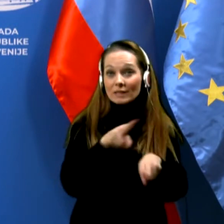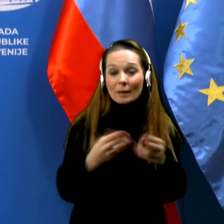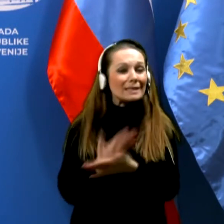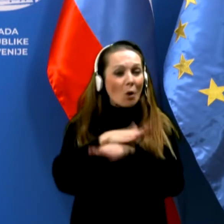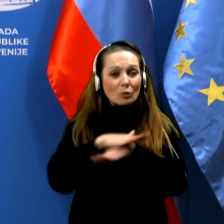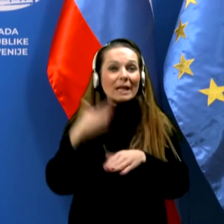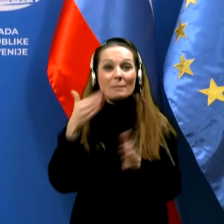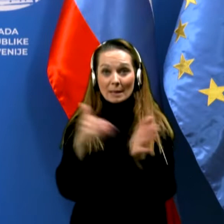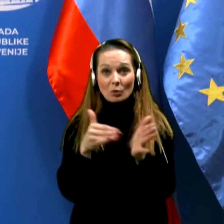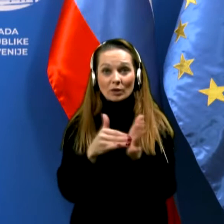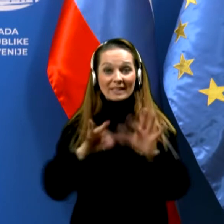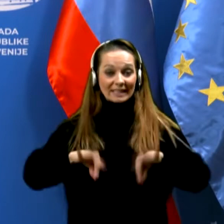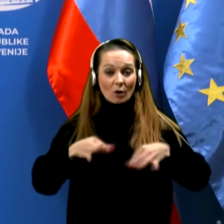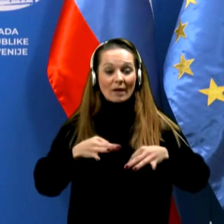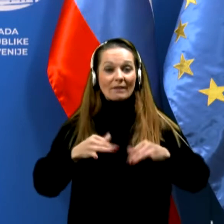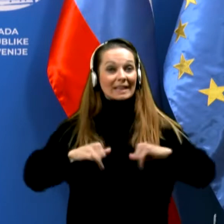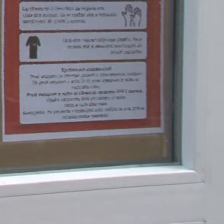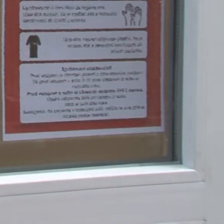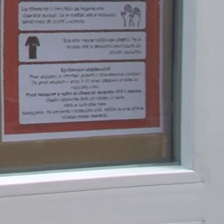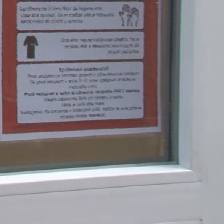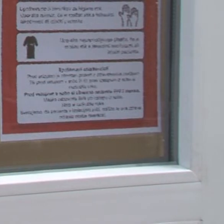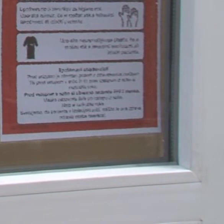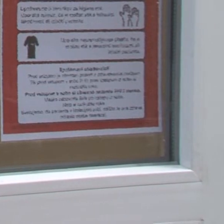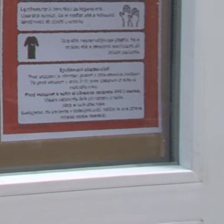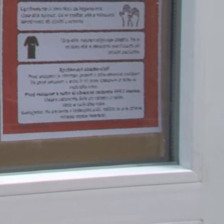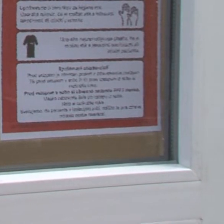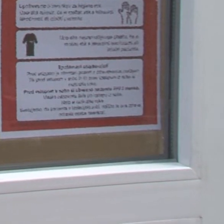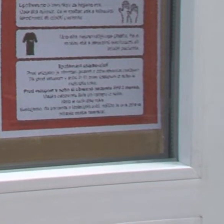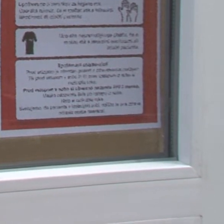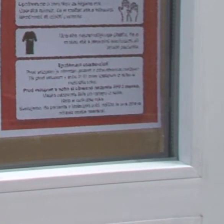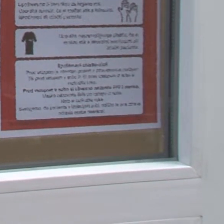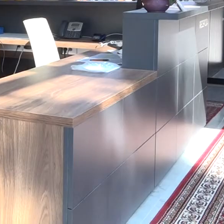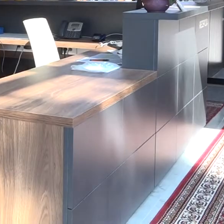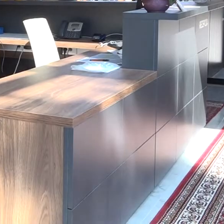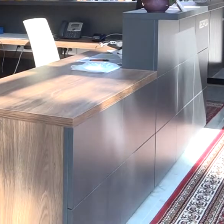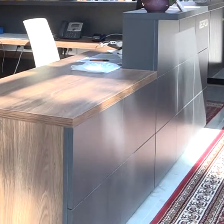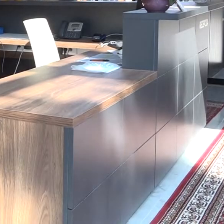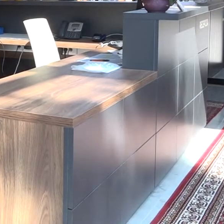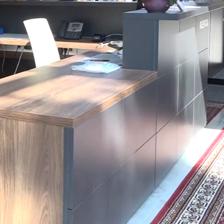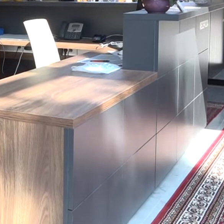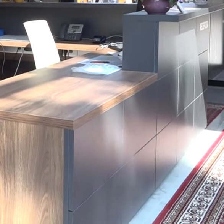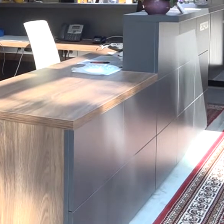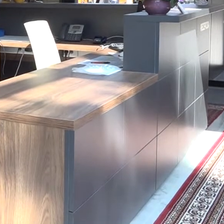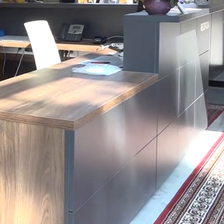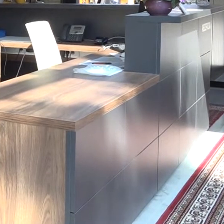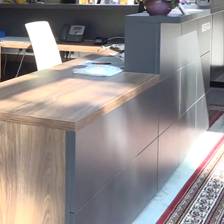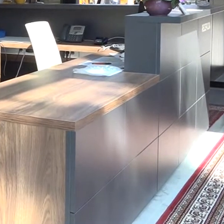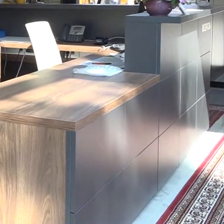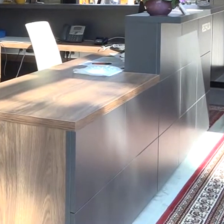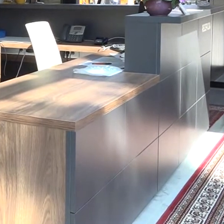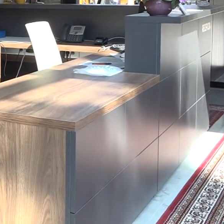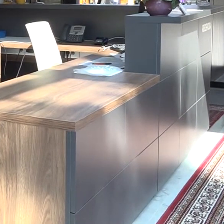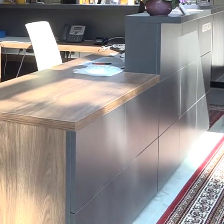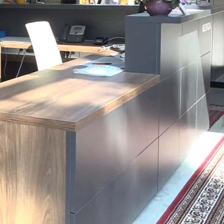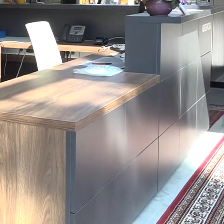vse, ki bi potrebovali zdravljenje v intenzivnih enotah. Spregovorila je tudi o vladnem odloku, po katerem je z izjemo pečenega kostanja